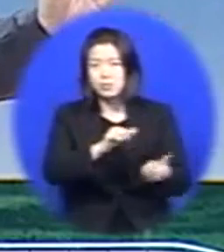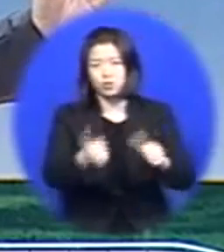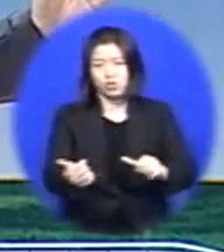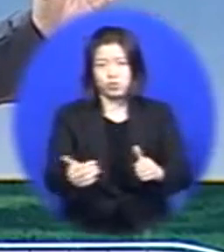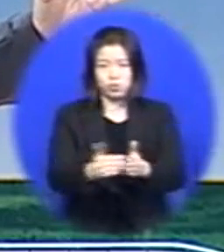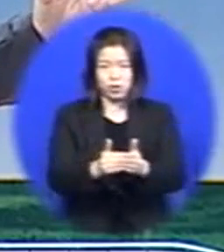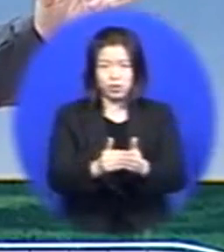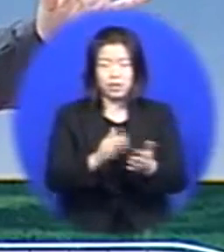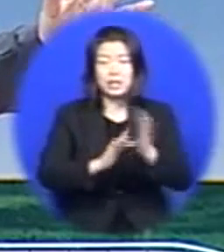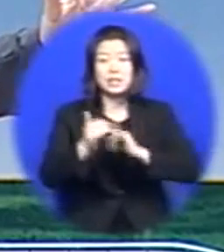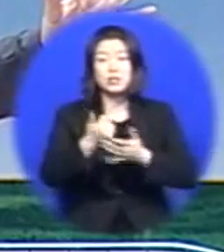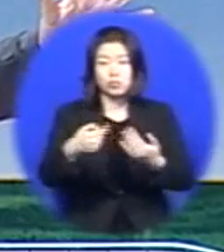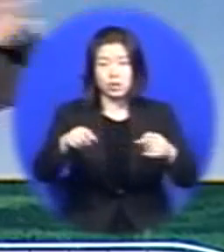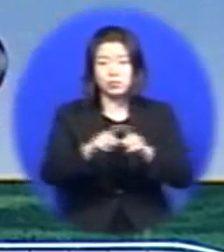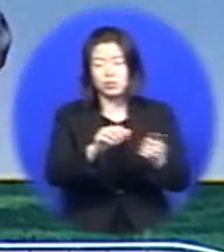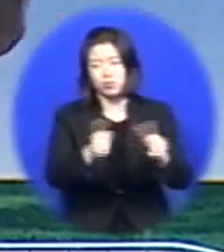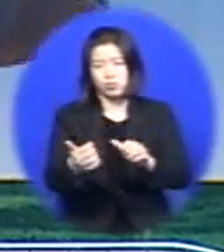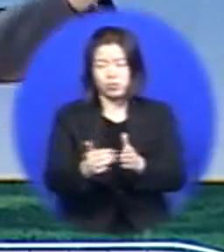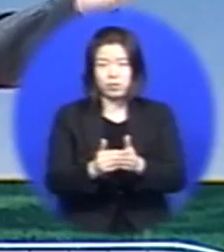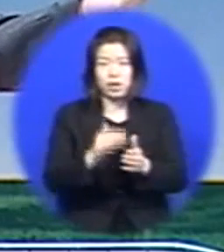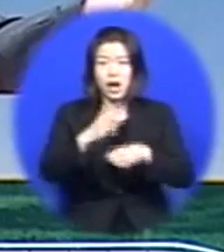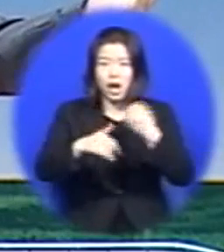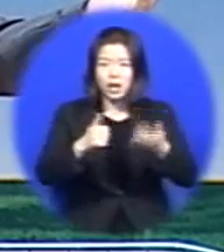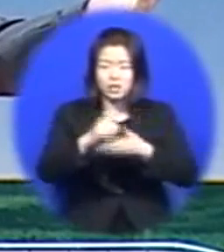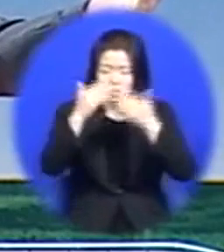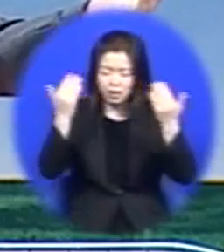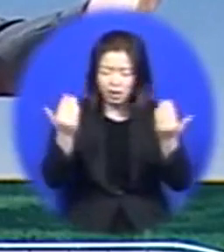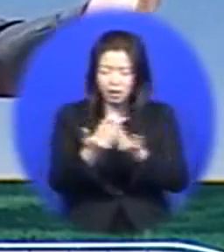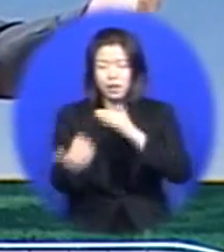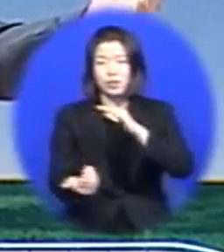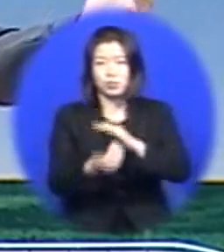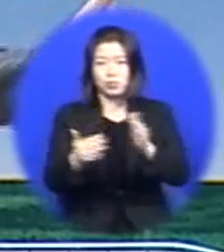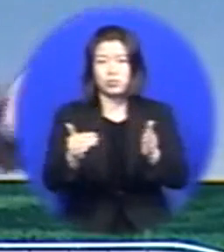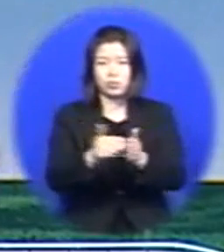죽었어요. 예수님과 함께 하나님이 다 이뤄놓으셨어요.